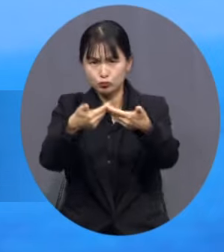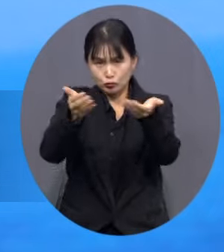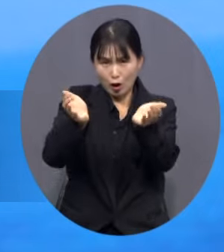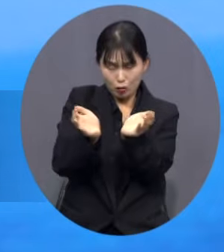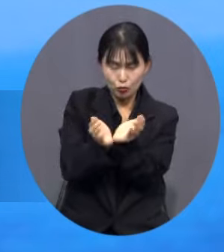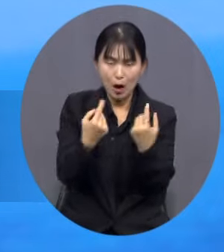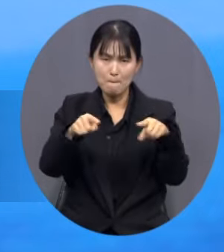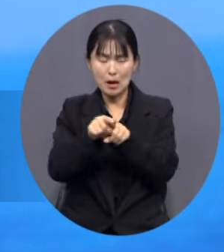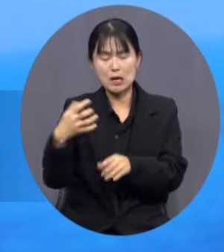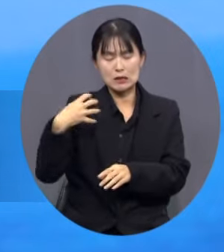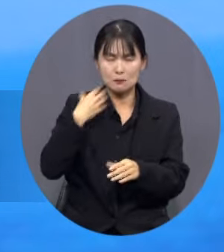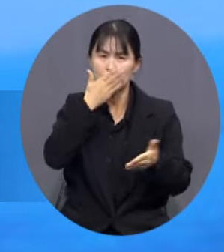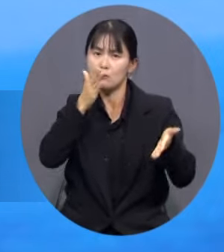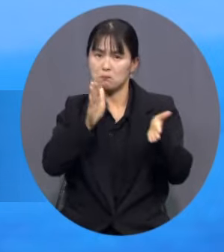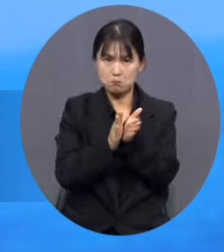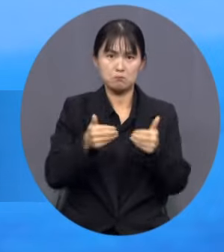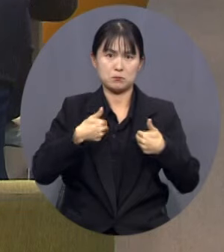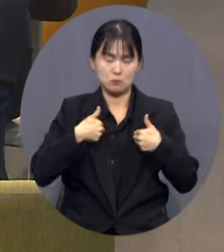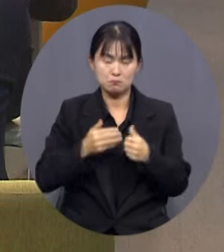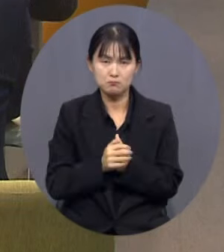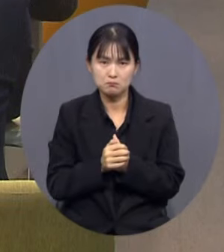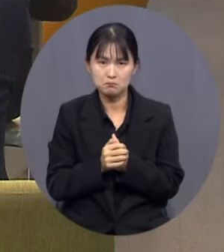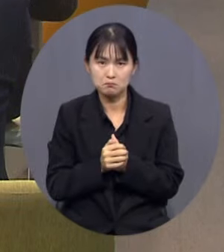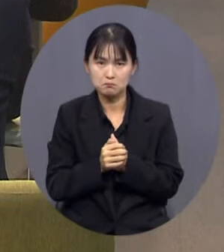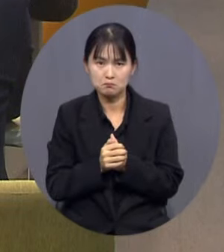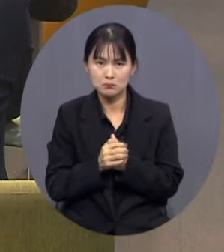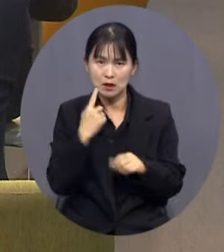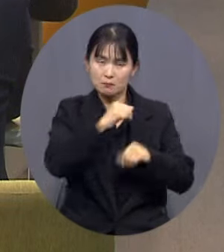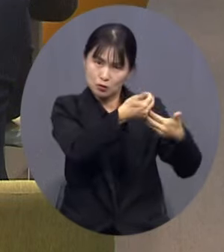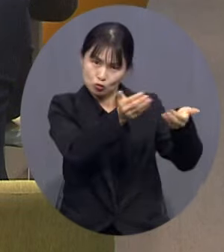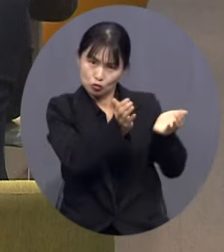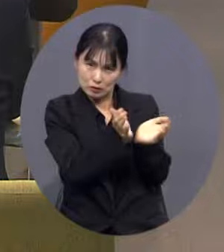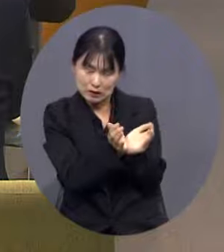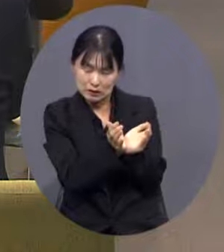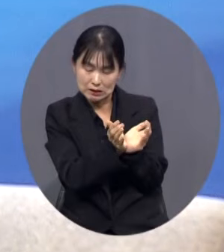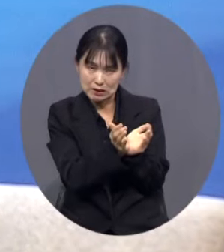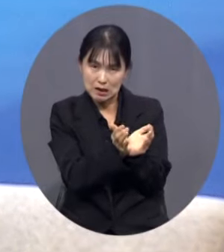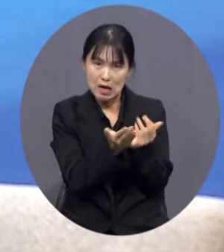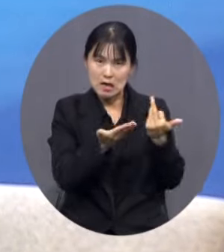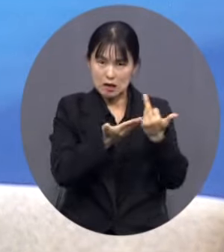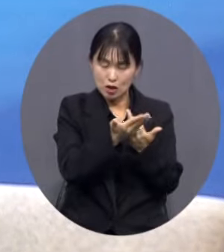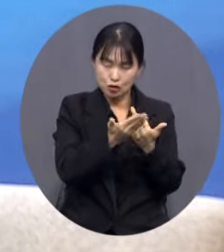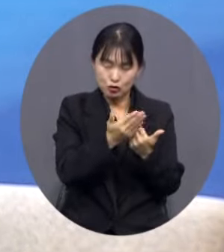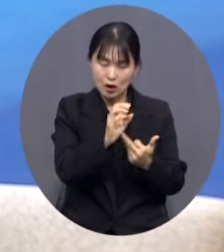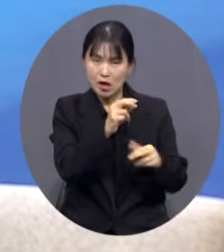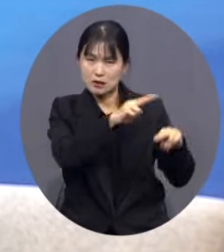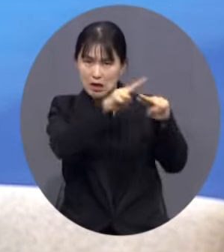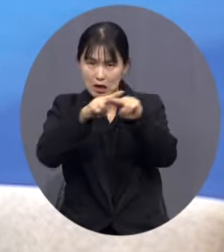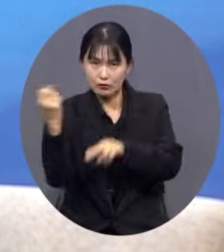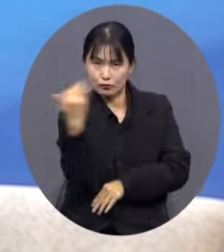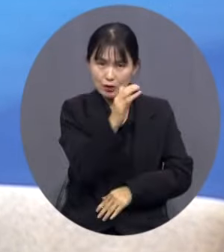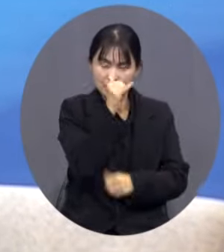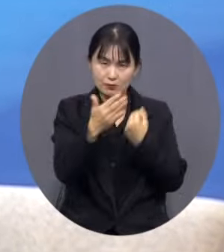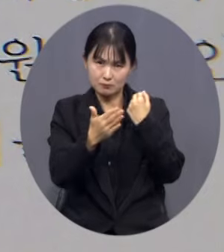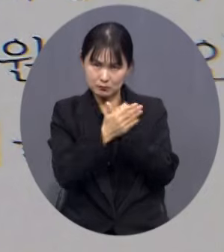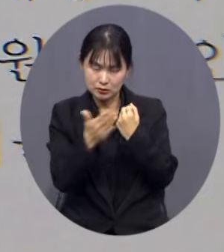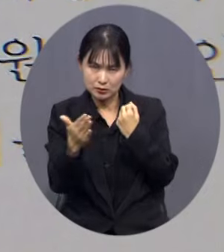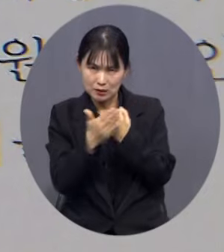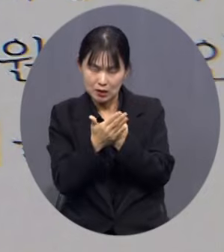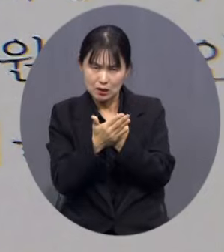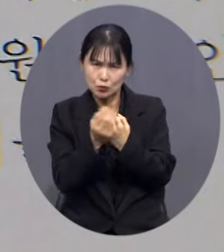민주당도 같이 떠안아야 된다 저는 그런 생각을 합니다. 더불어민주당이 제주도의회에 다수석을 차지하면서 집행부 견제